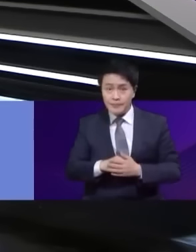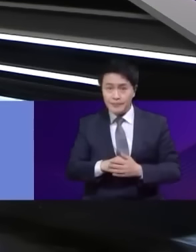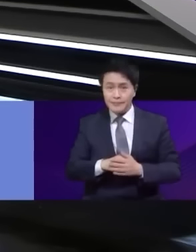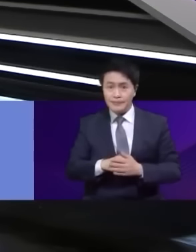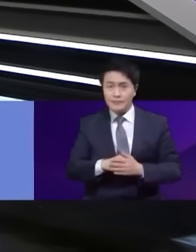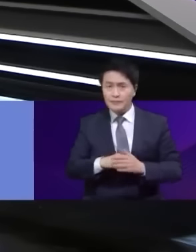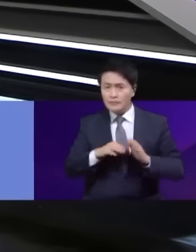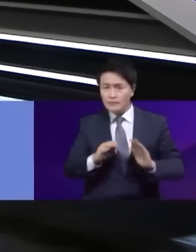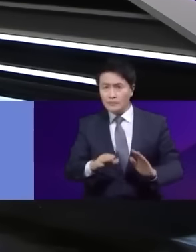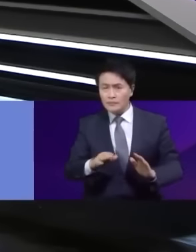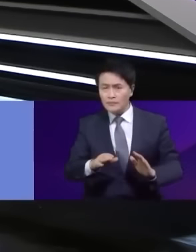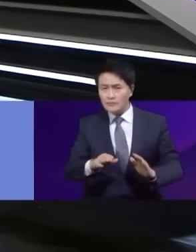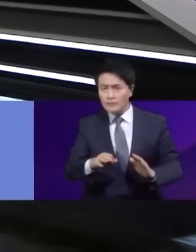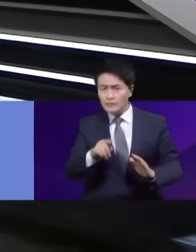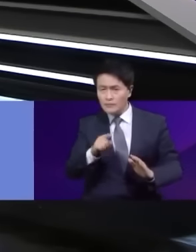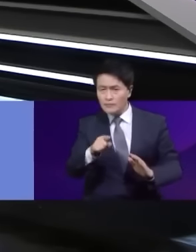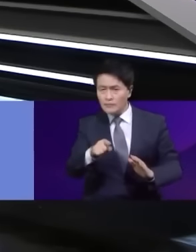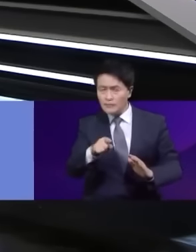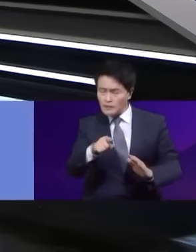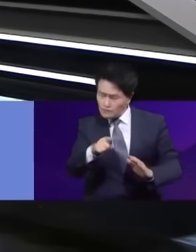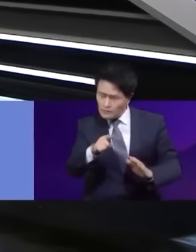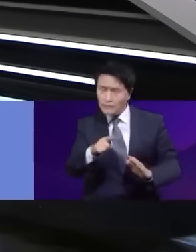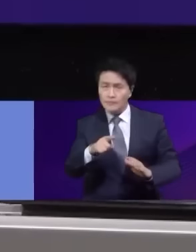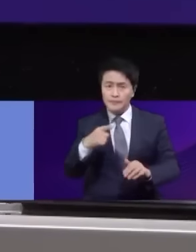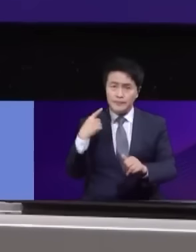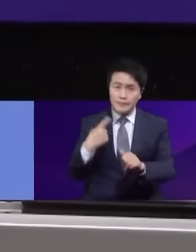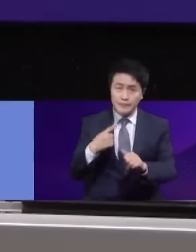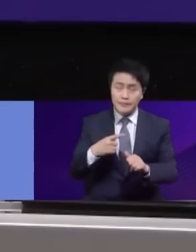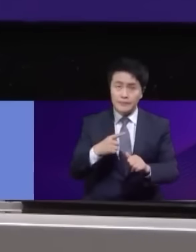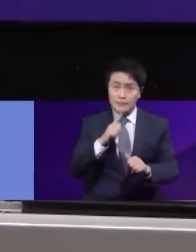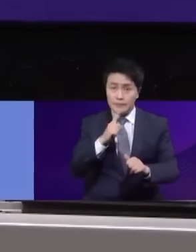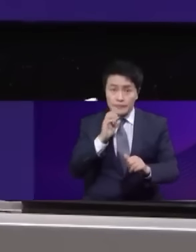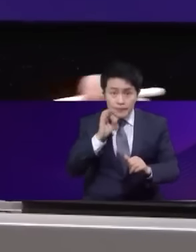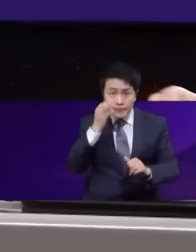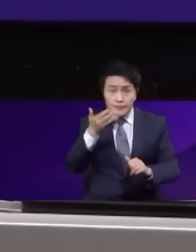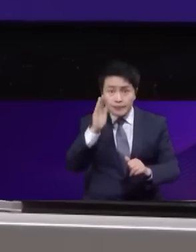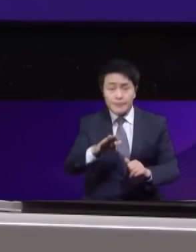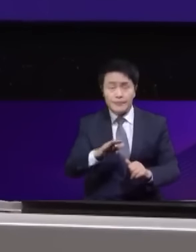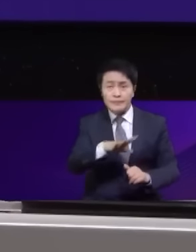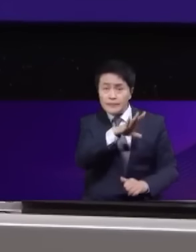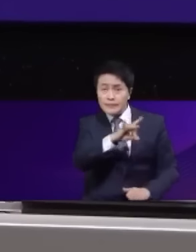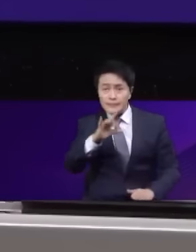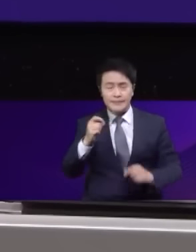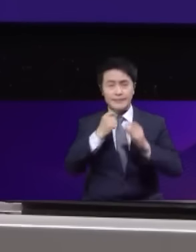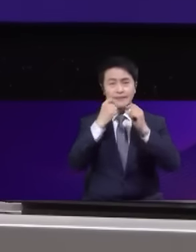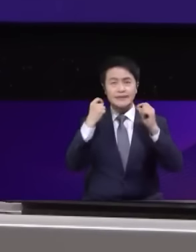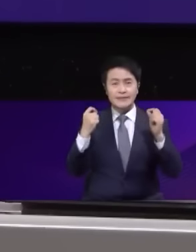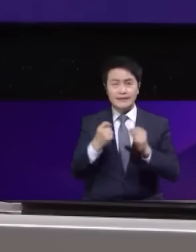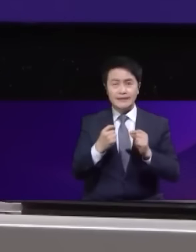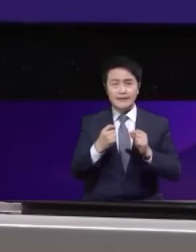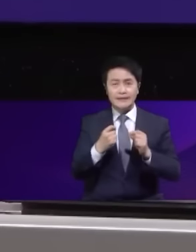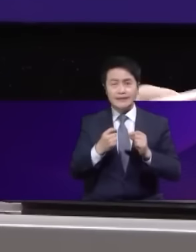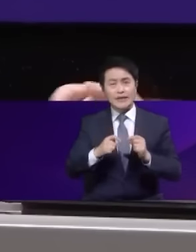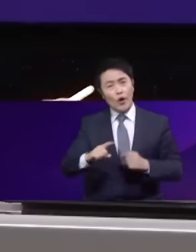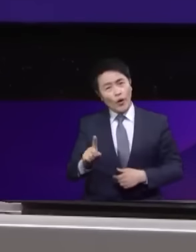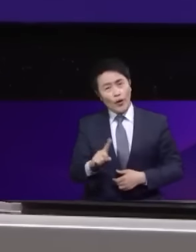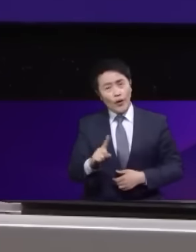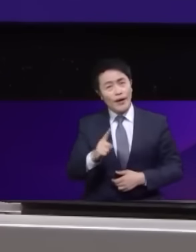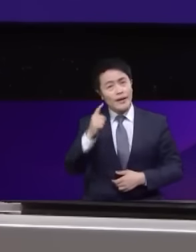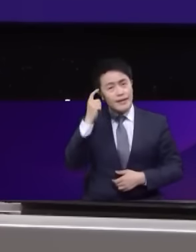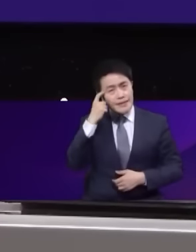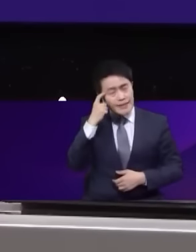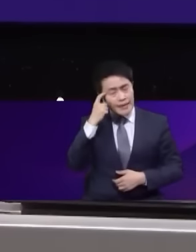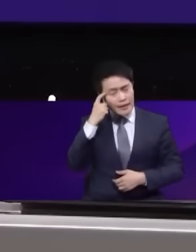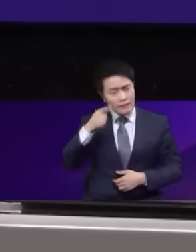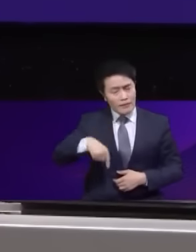저는 이제 이성과의 몰입하지 않고 비평하려고 노력을 했는데요. 때로는 이제 저도 개인적인 어떤 생각이나